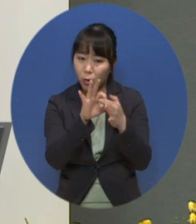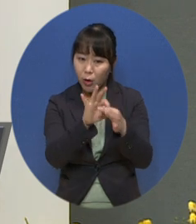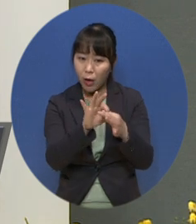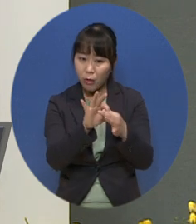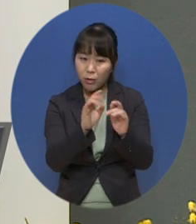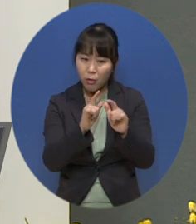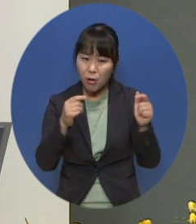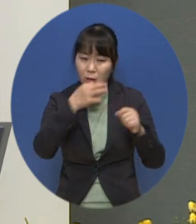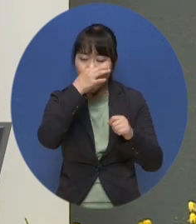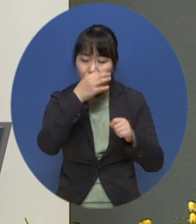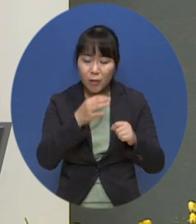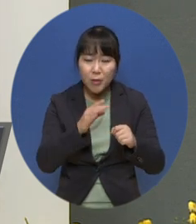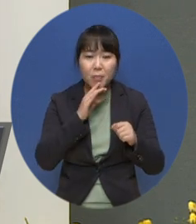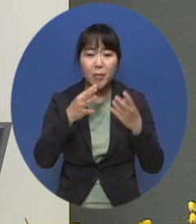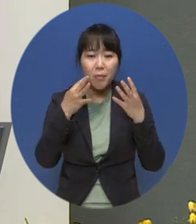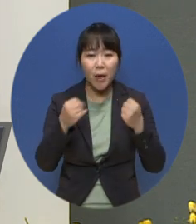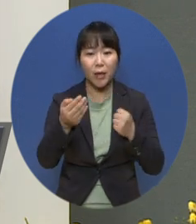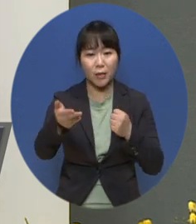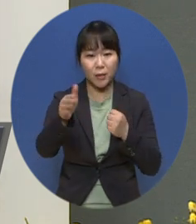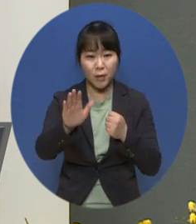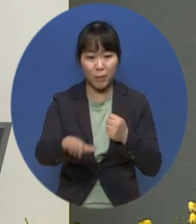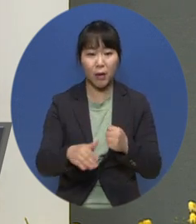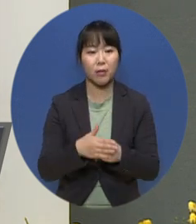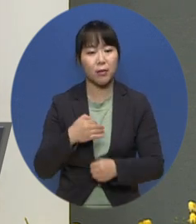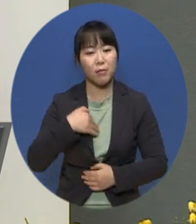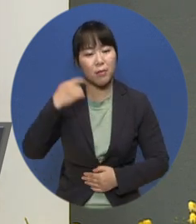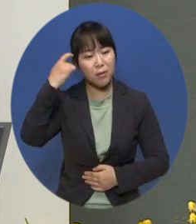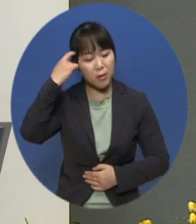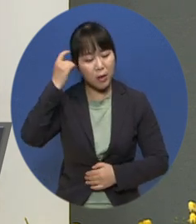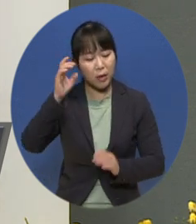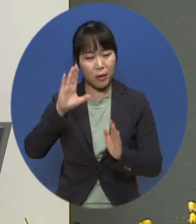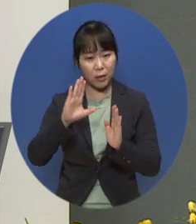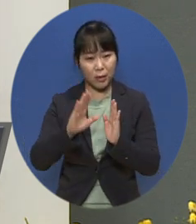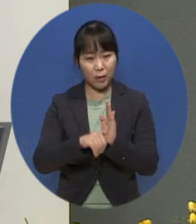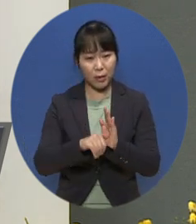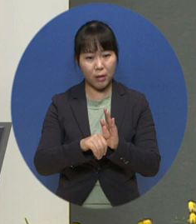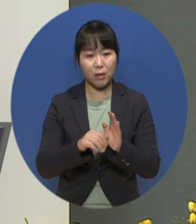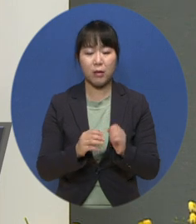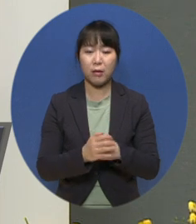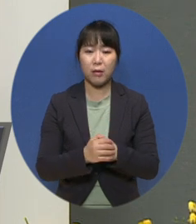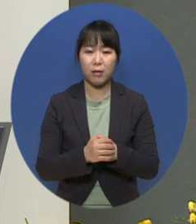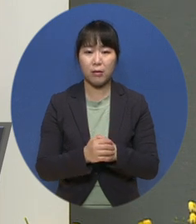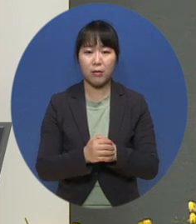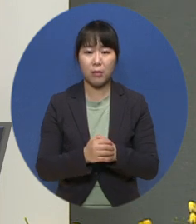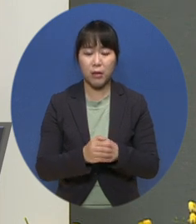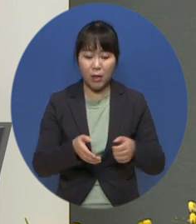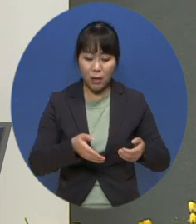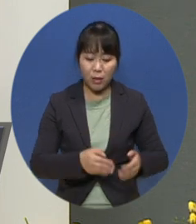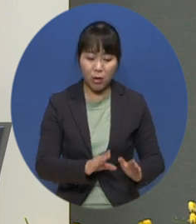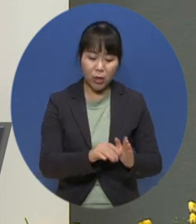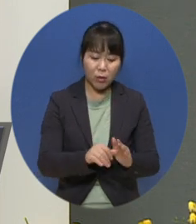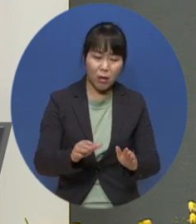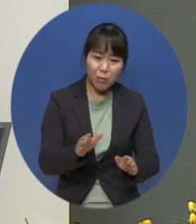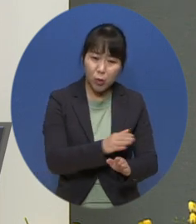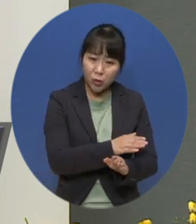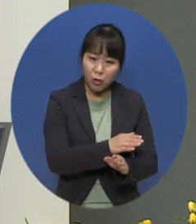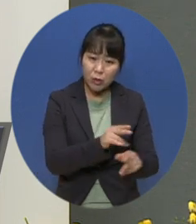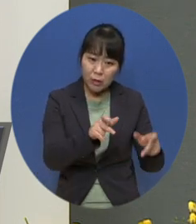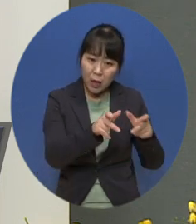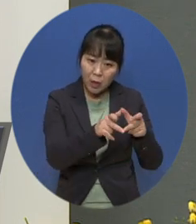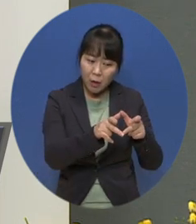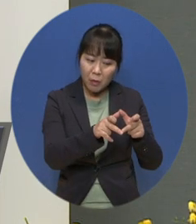힘든 일이 많겠지만 은 제가 생각할때는 에 선천적인 것 보다는